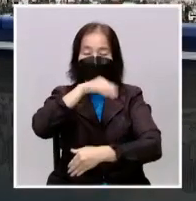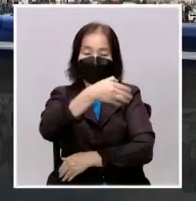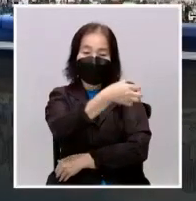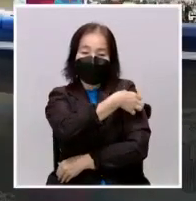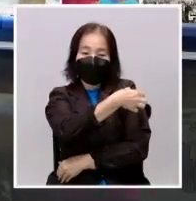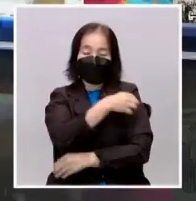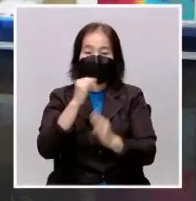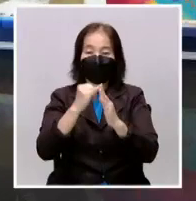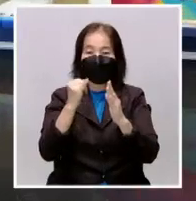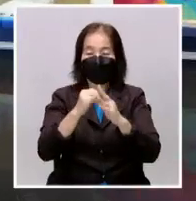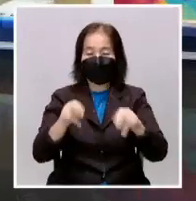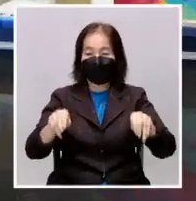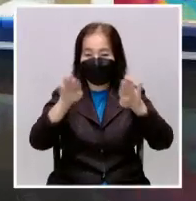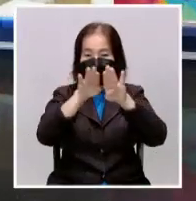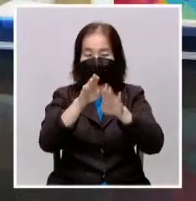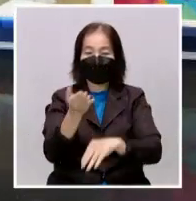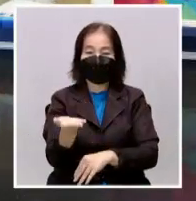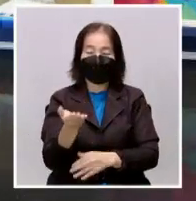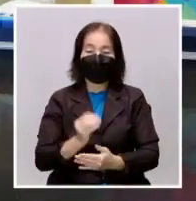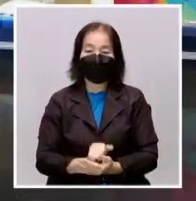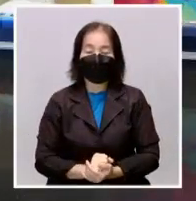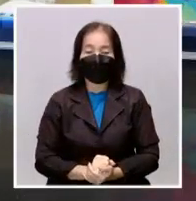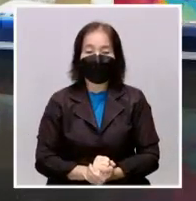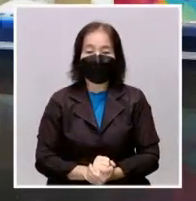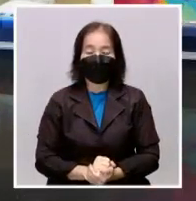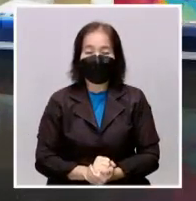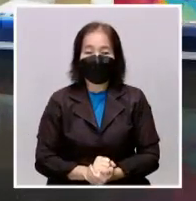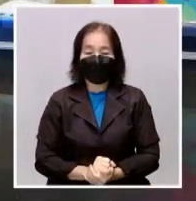นพื้นที่จังหวัดนครปฐมค่ะ เชิญค่ะ